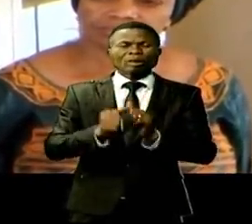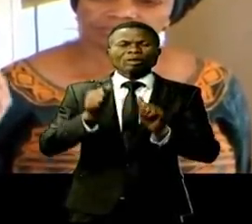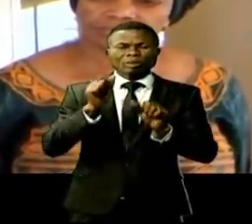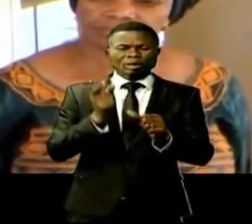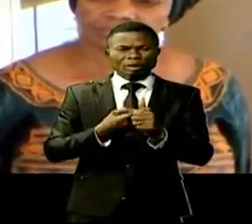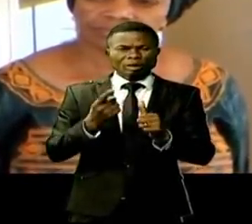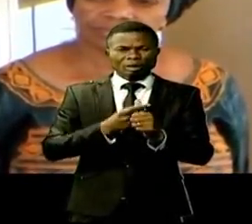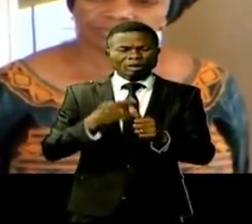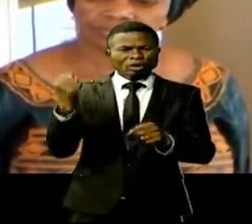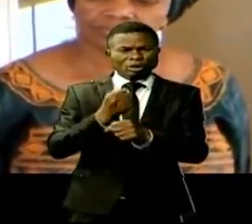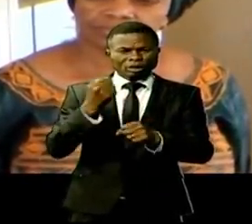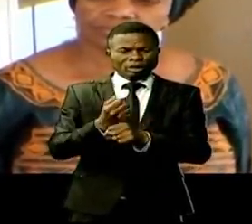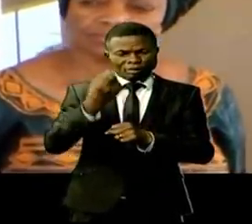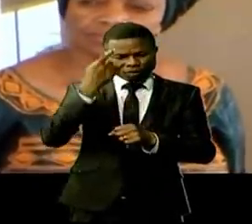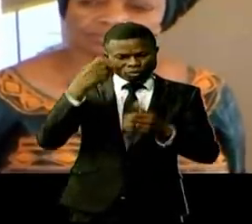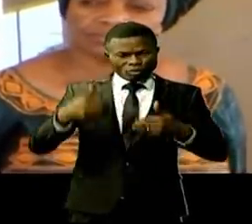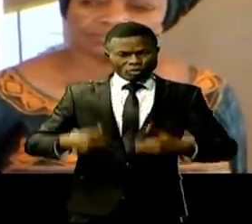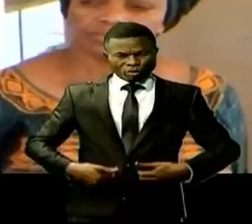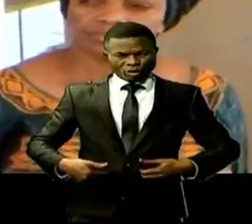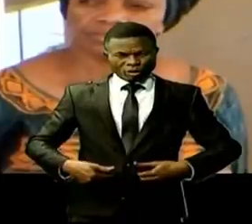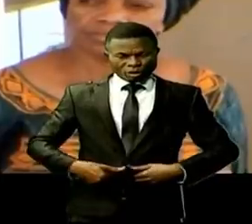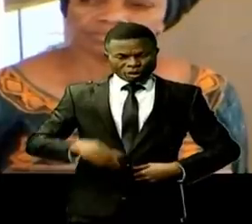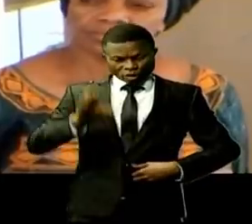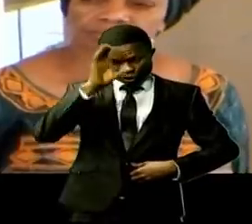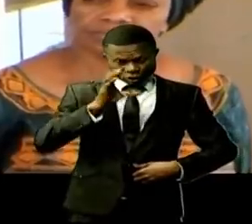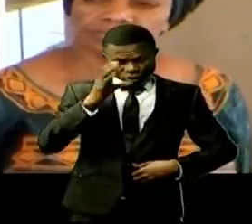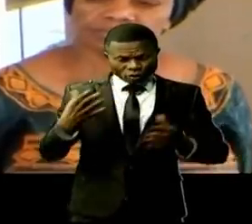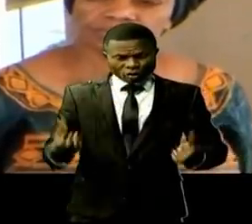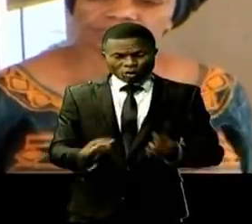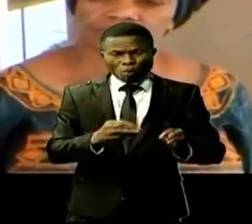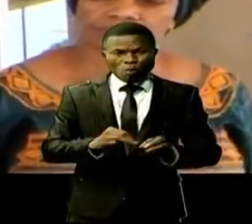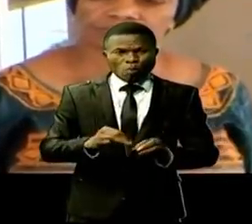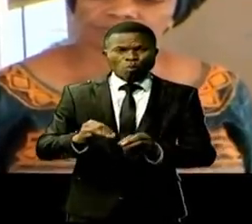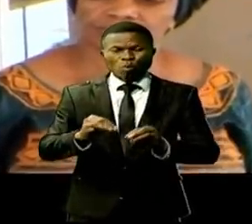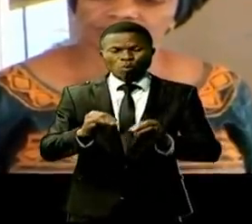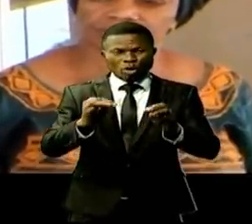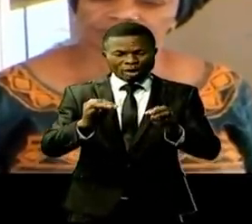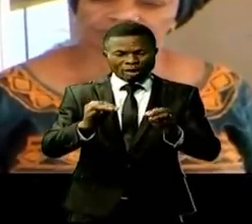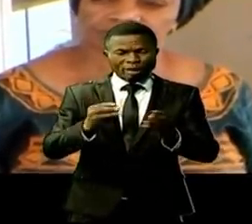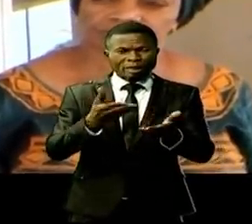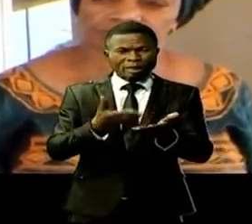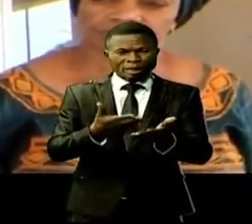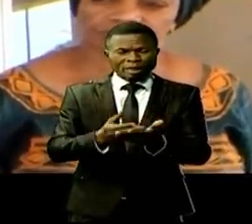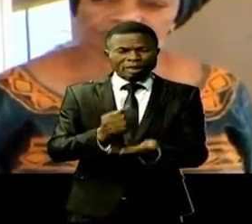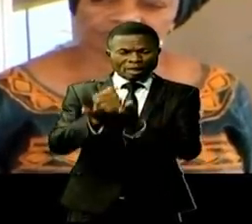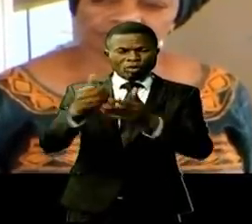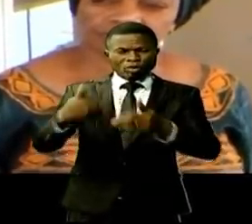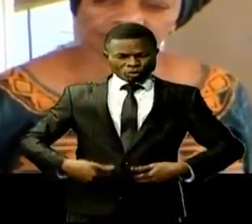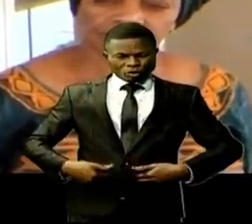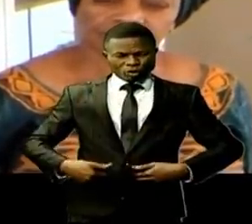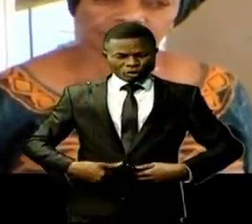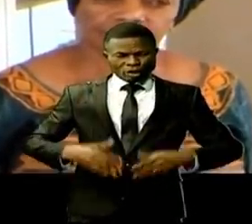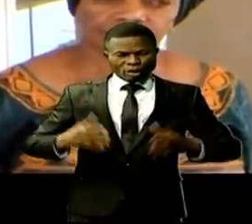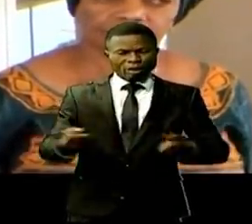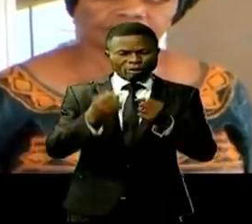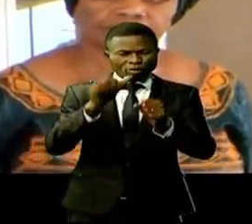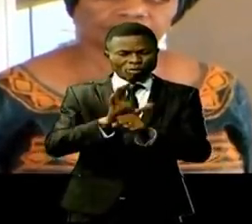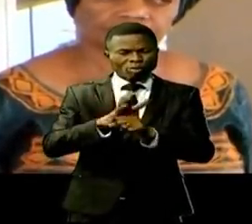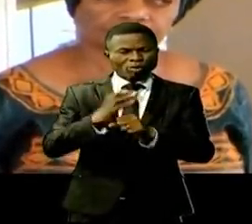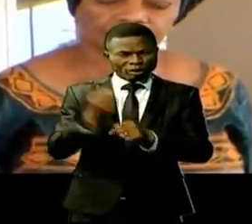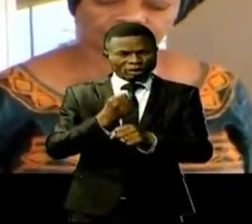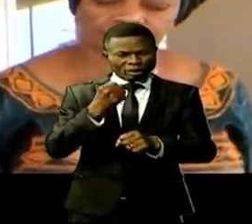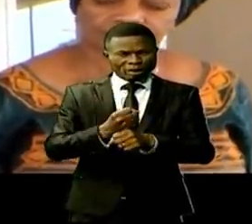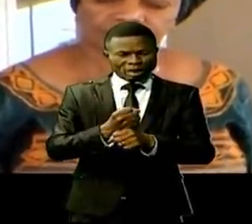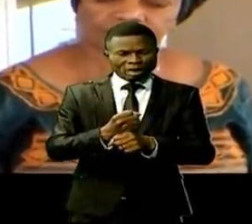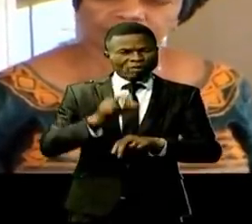de l'emploi des jeunes, à savoir trouver des mécanismes, mettre en place des mécanismes qui permettra à ce que les jeunes trouvent